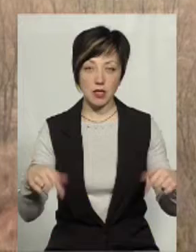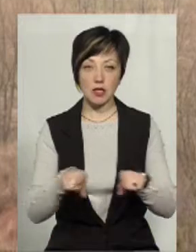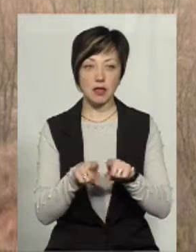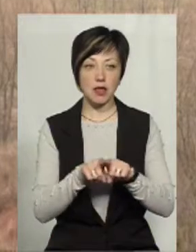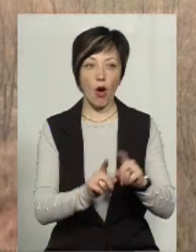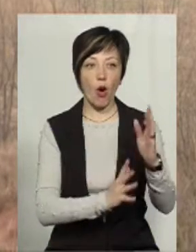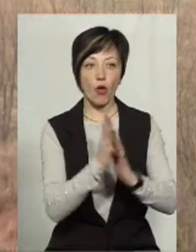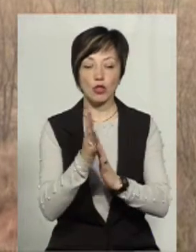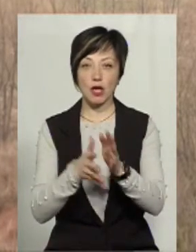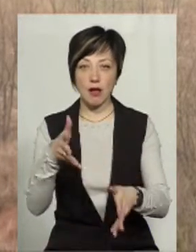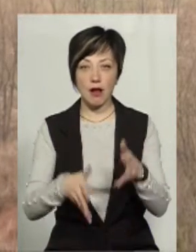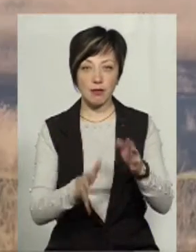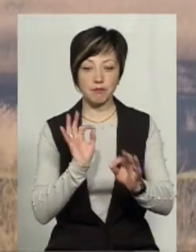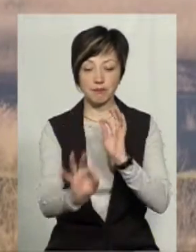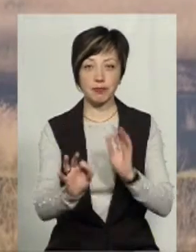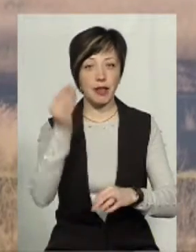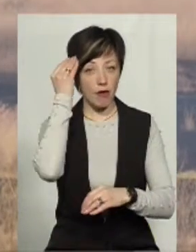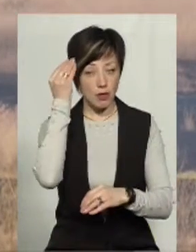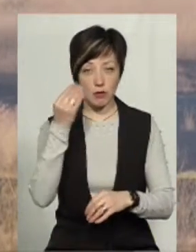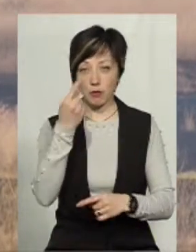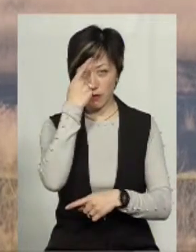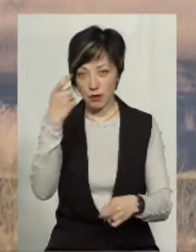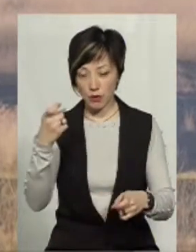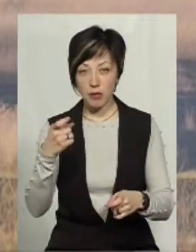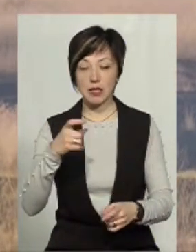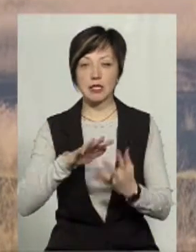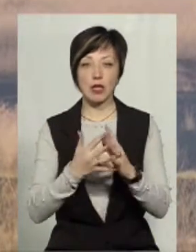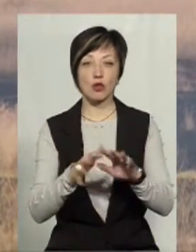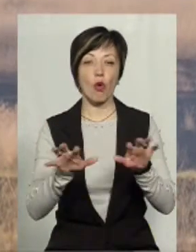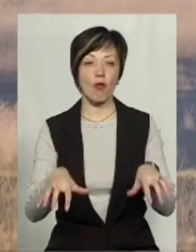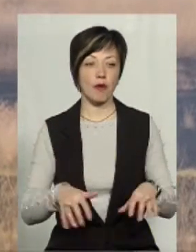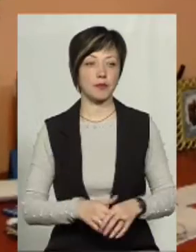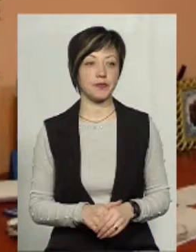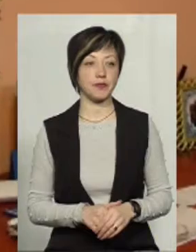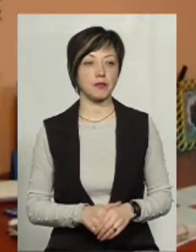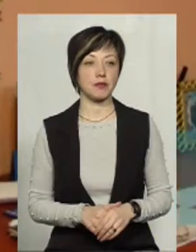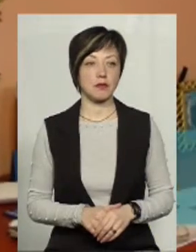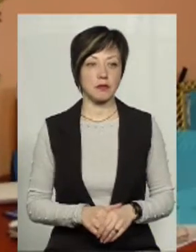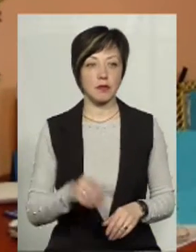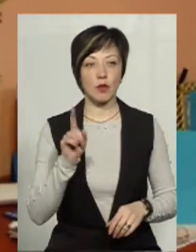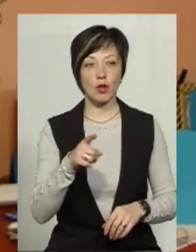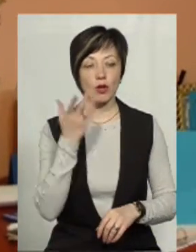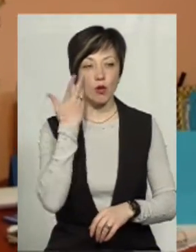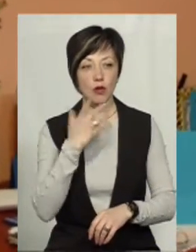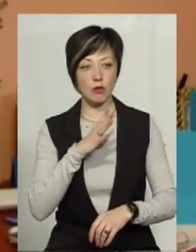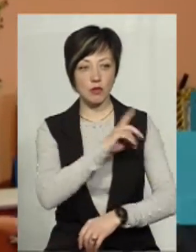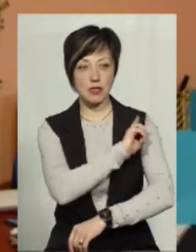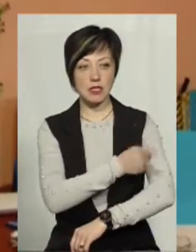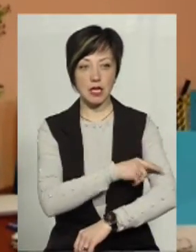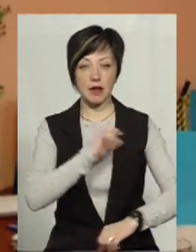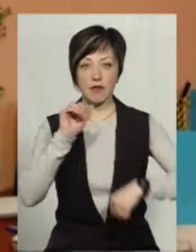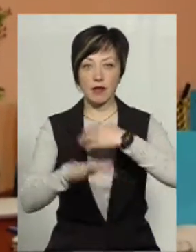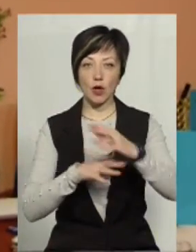навколо фортеці підпалили навмисно. Про це повідомив межибіський селищний голова Михайло Демків. Тоді був сильний вітер. Хтось